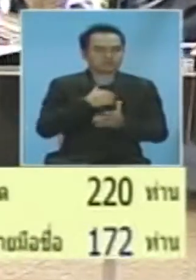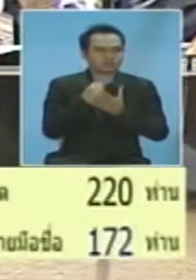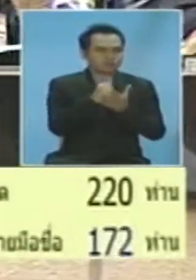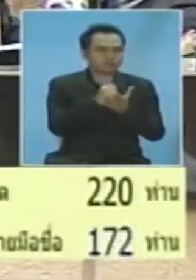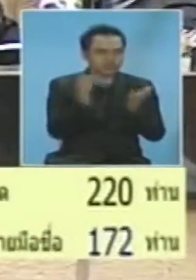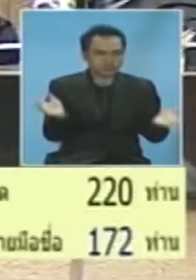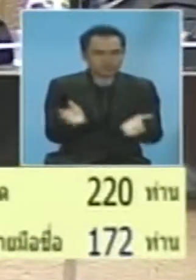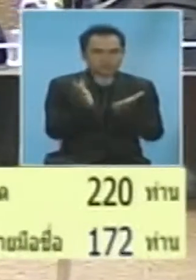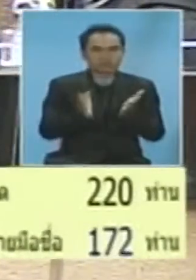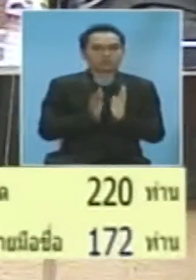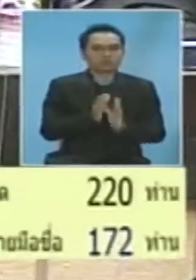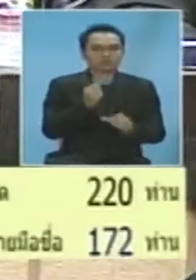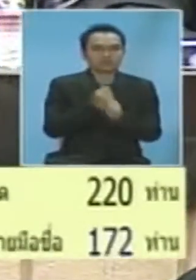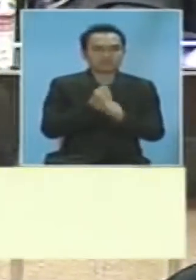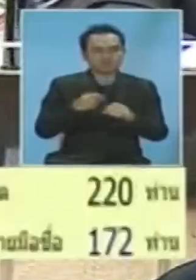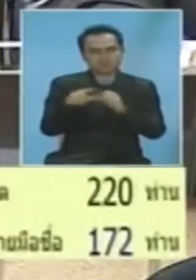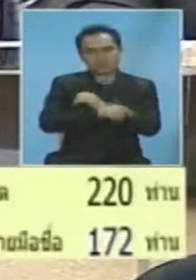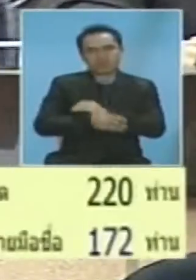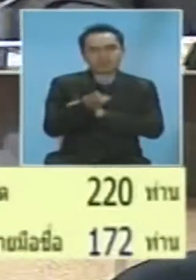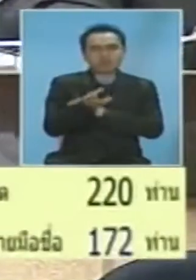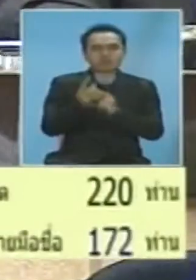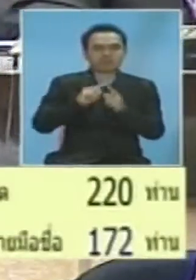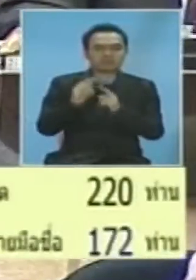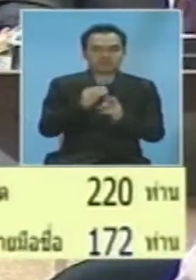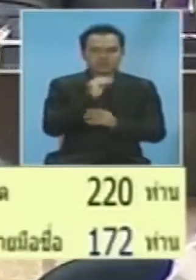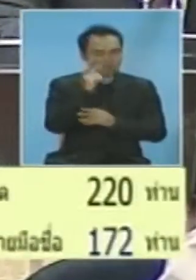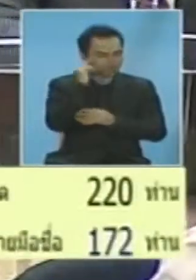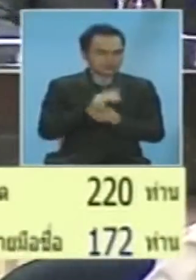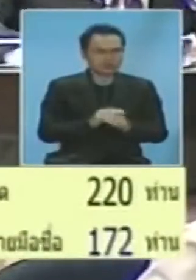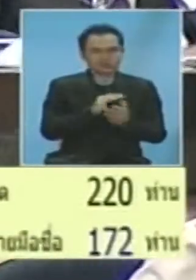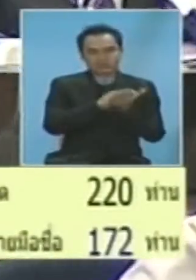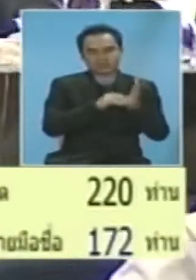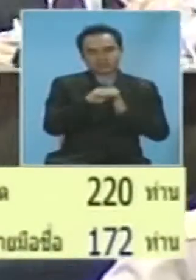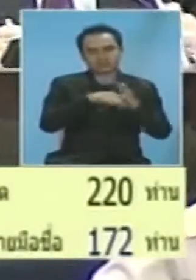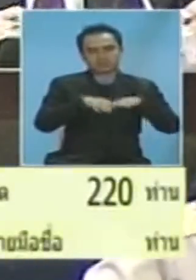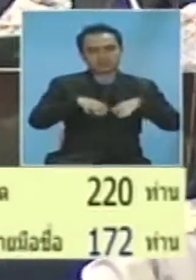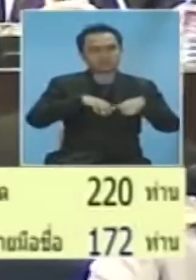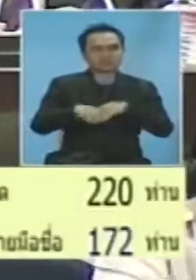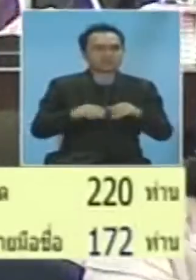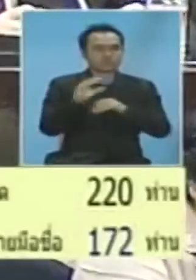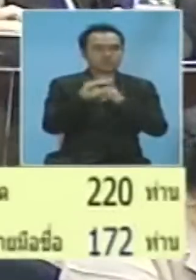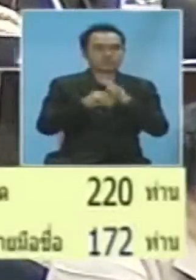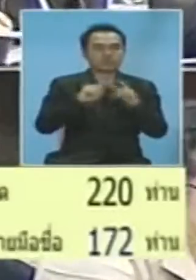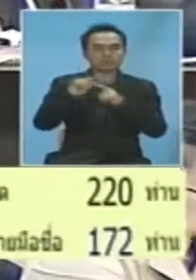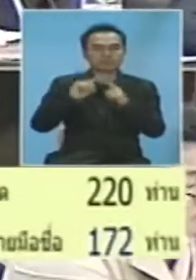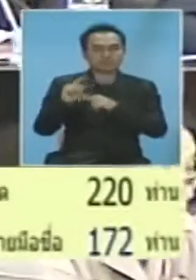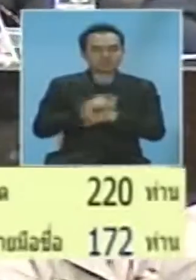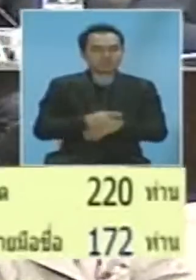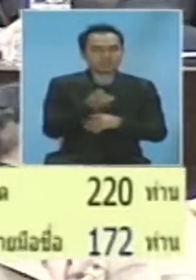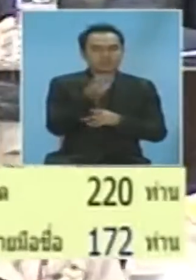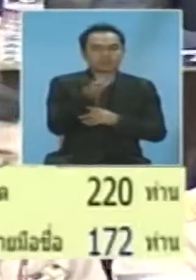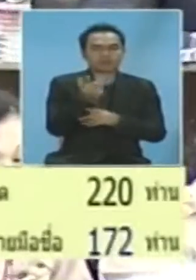วนาให้ลืมตาอ้าปากได้จึงได้พัฒนาโครงการรับจำนำข้าวขึ้นมาเป็นสูตรของ